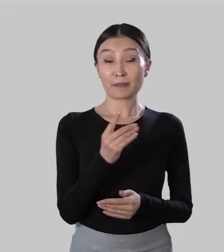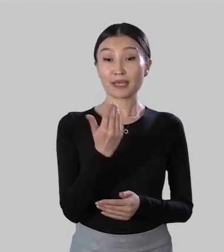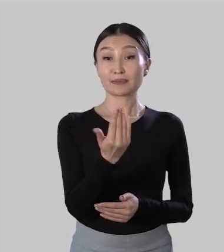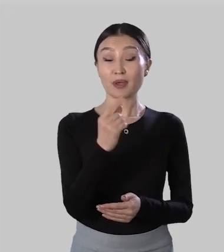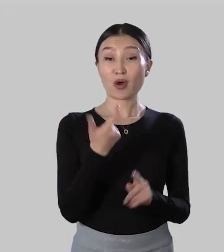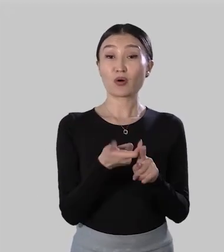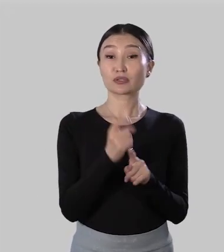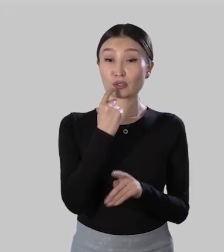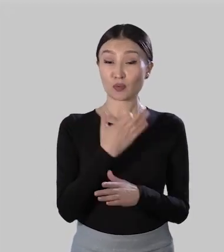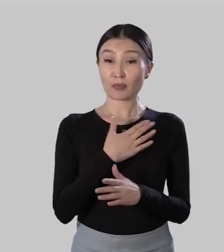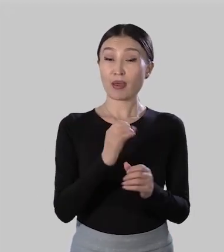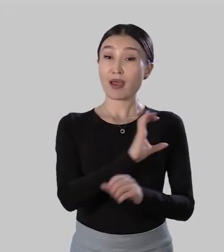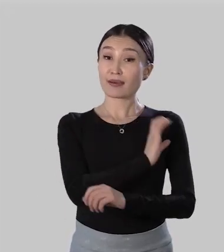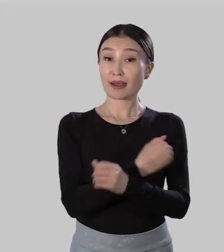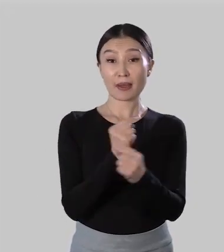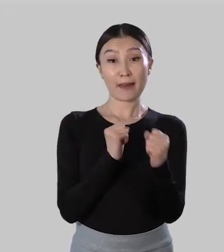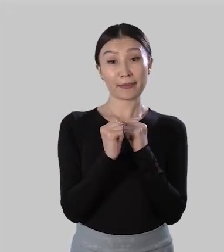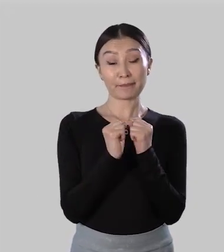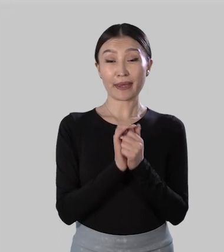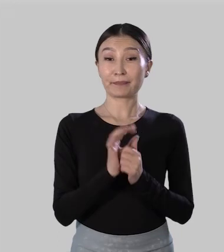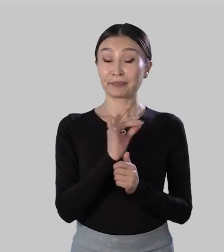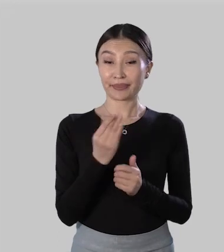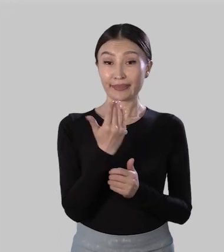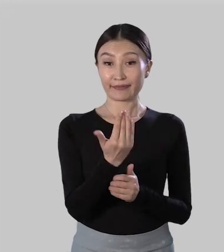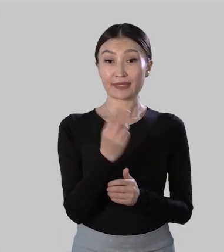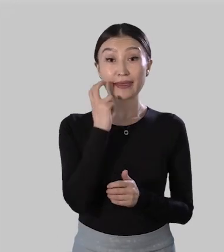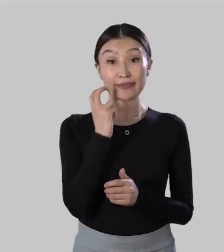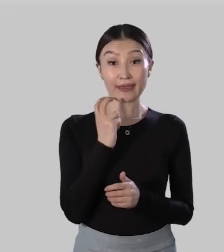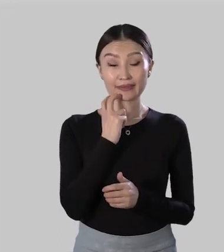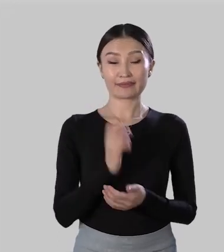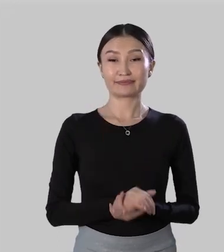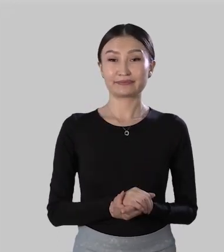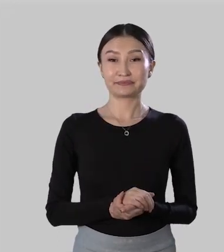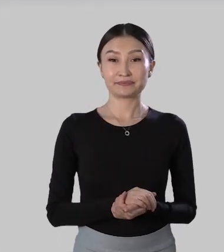тебя очень-очень любим, крепко обнимаем! Твои котята!